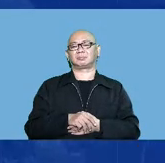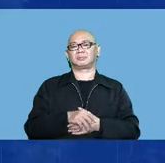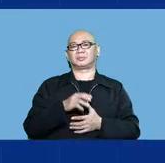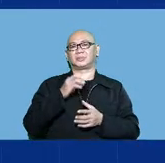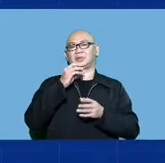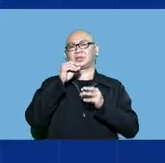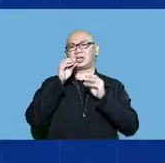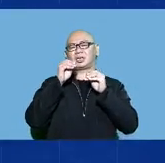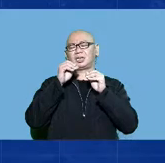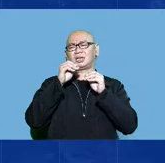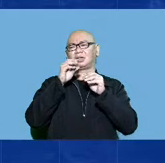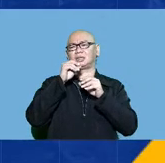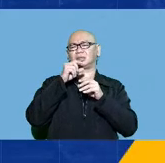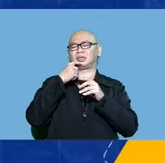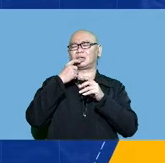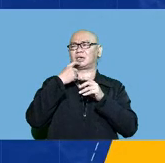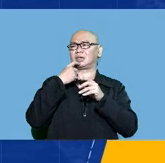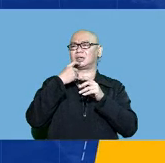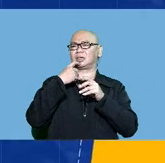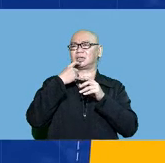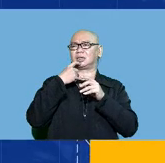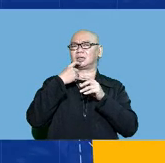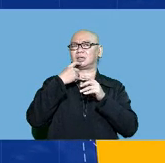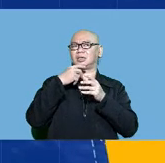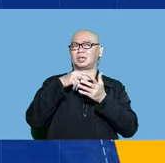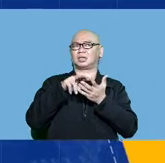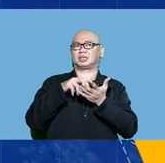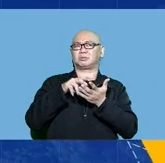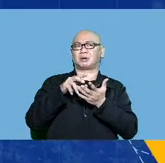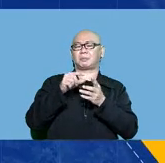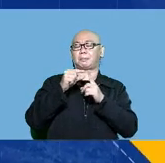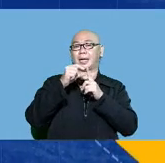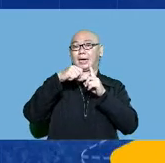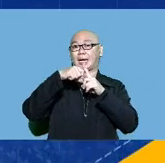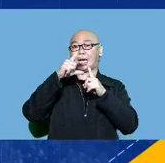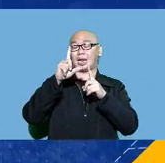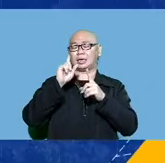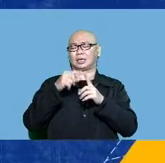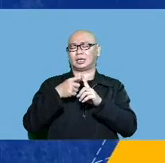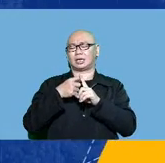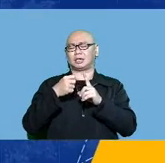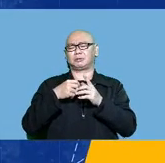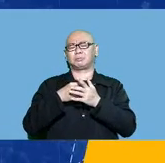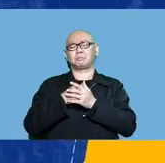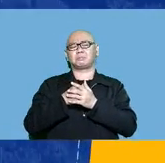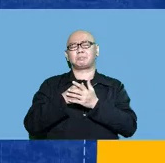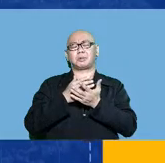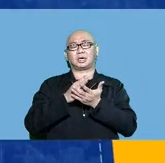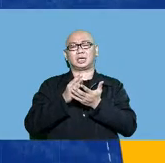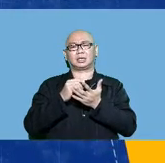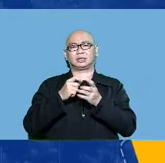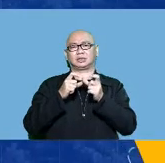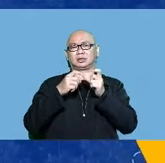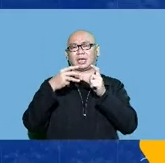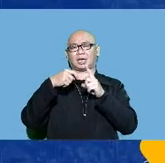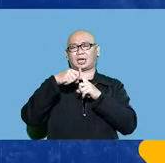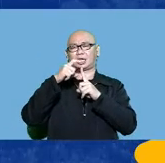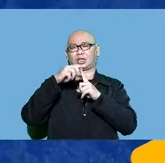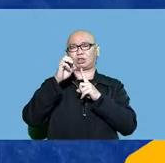Berbicara mengenai pedagang kaki lima, PKL adalah bagian dari sektor